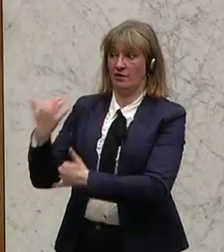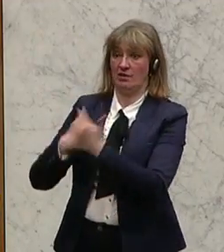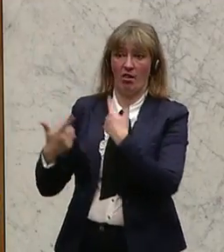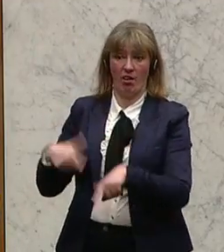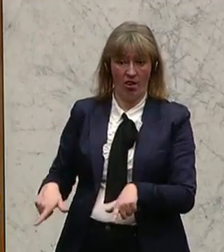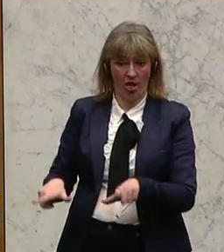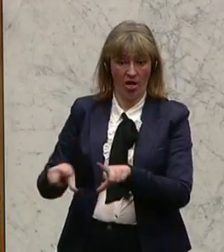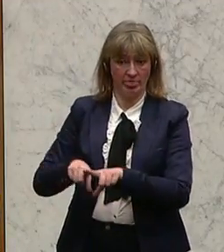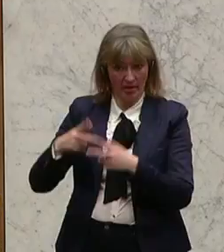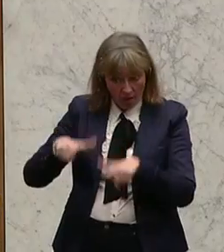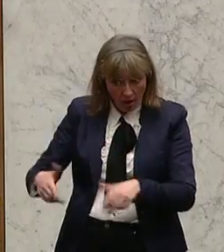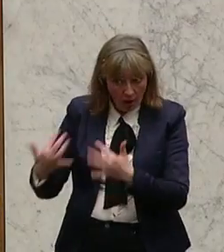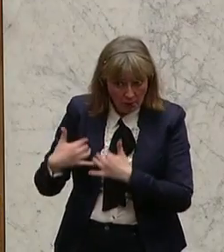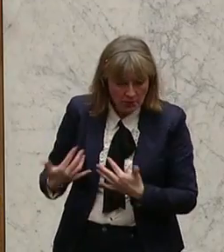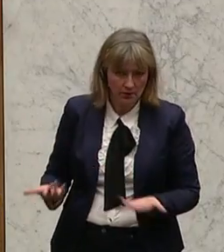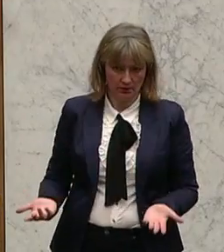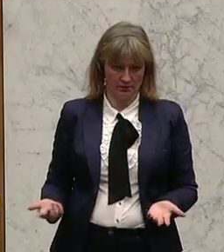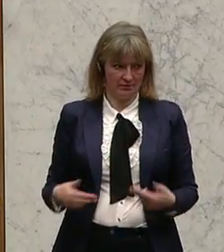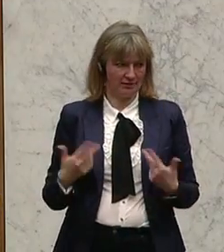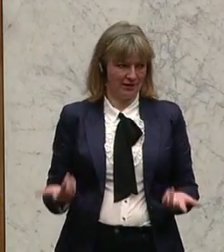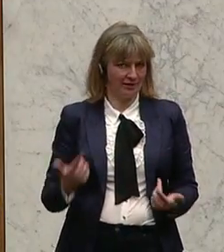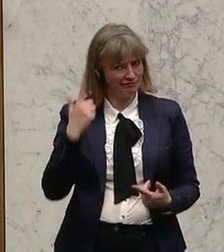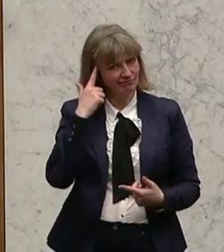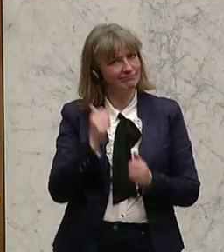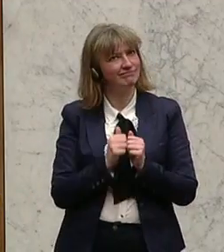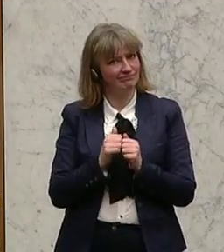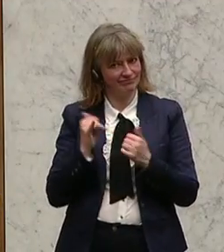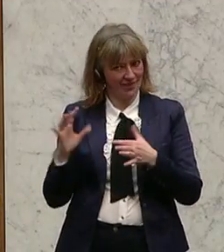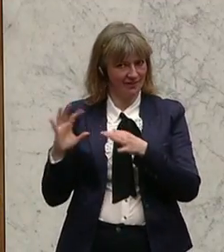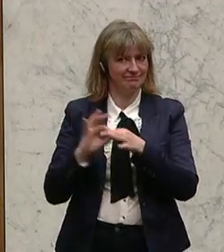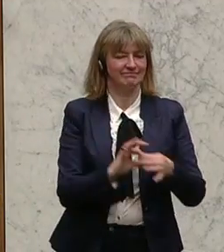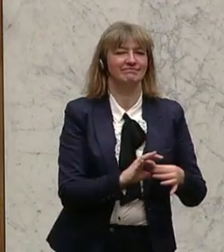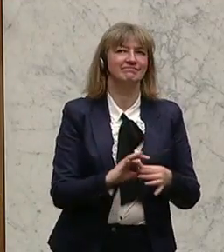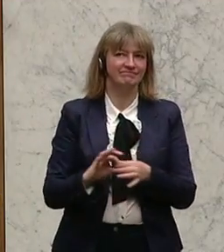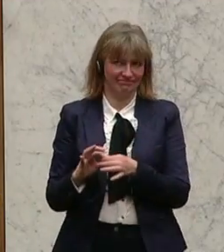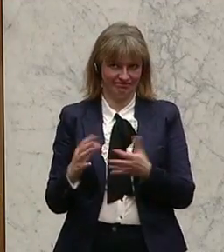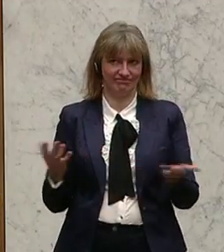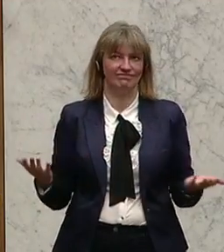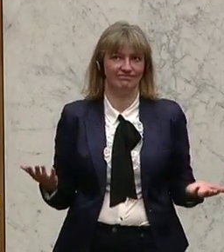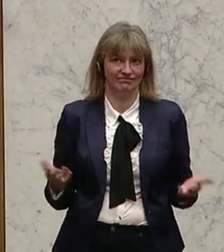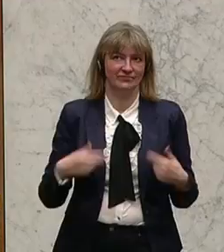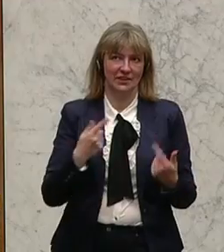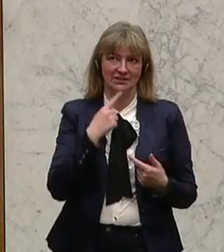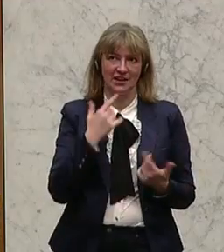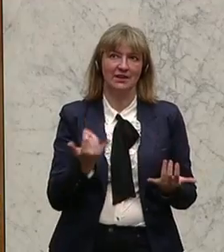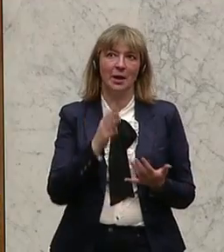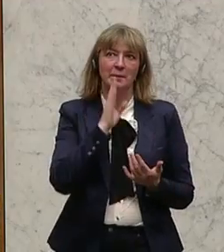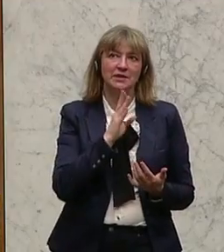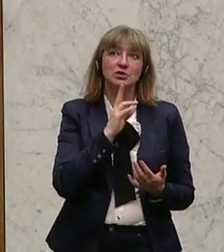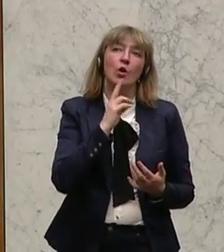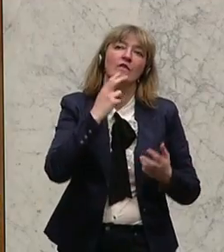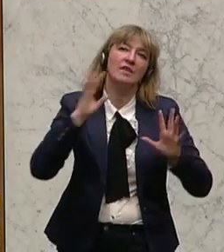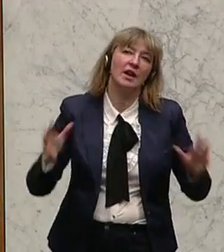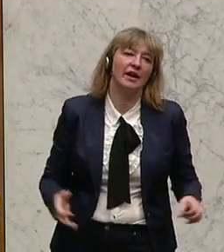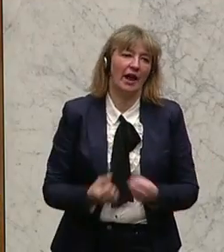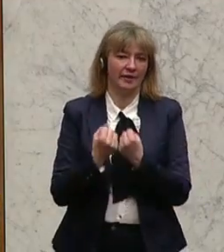lässt, dann kann sich wahrscheinlich jeder ausrechnen, dass es sehr wohl etwas damit zu tun hat. Und wenn man dann sagt, man will die Pensionen retten, indem